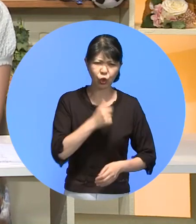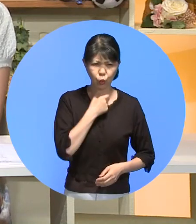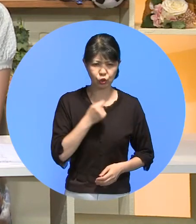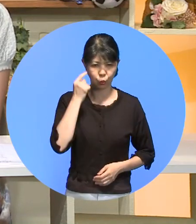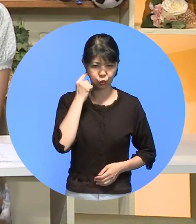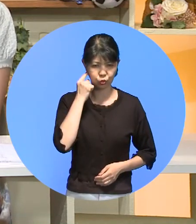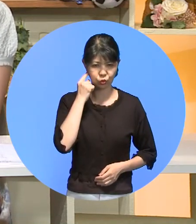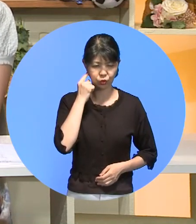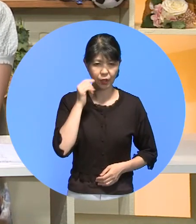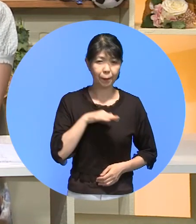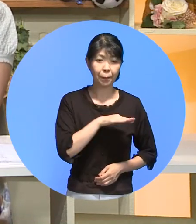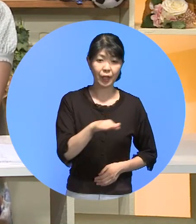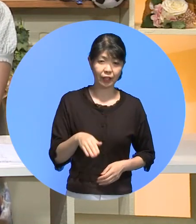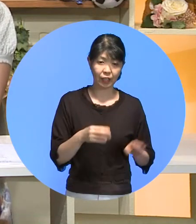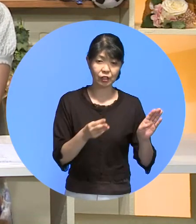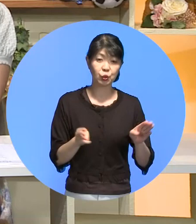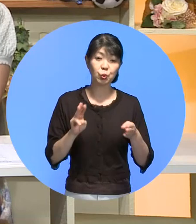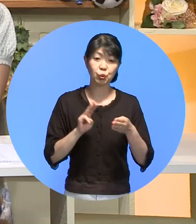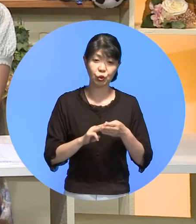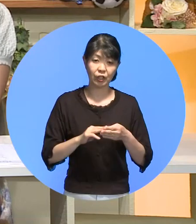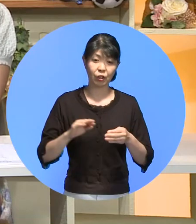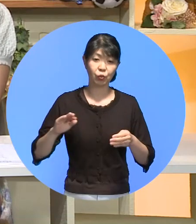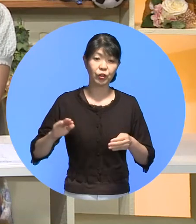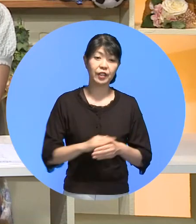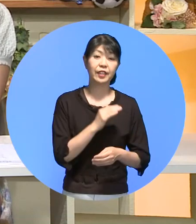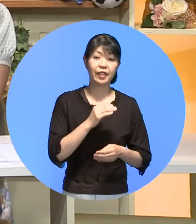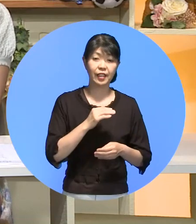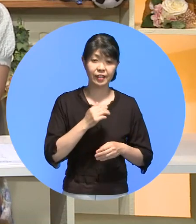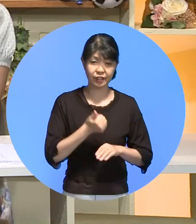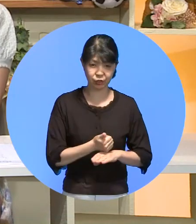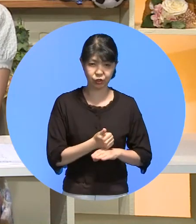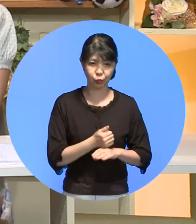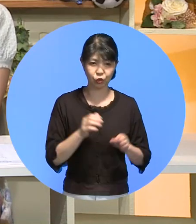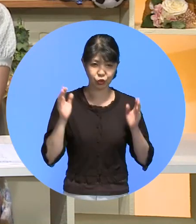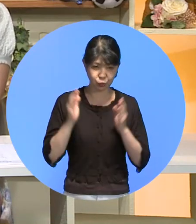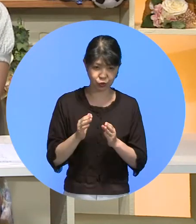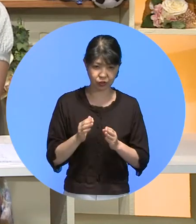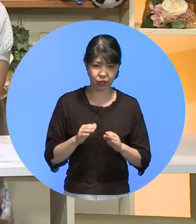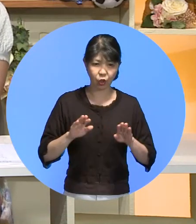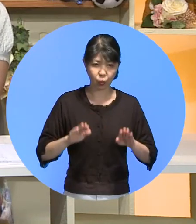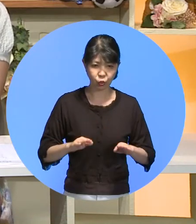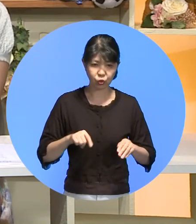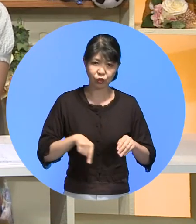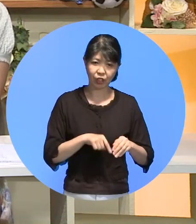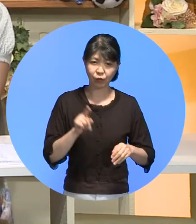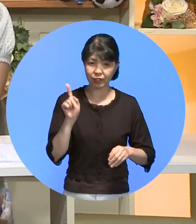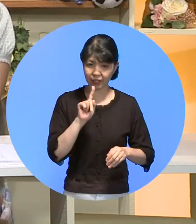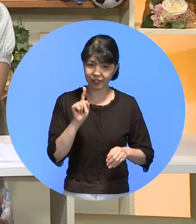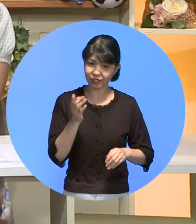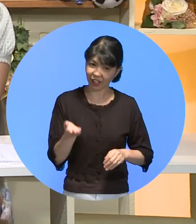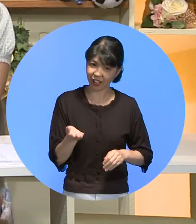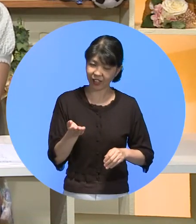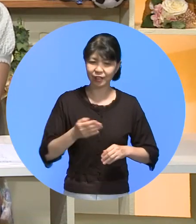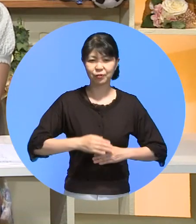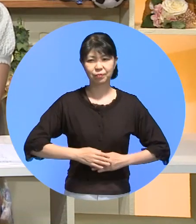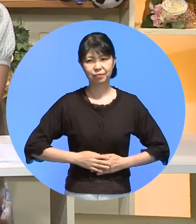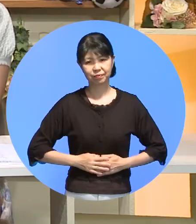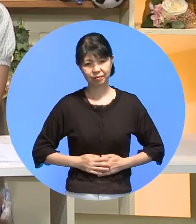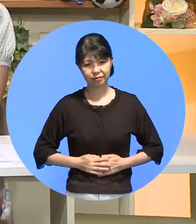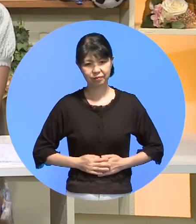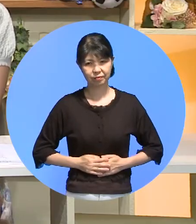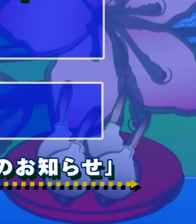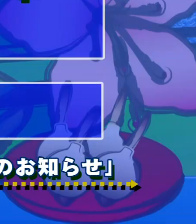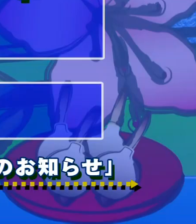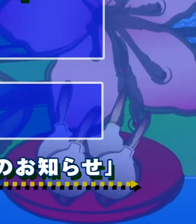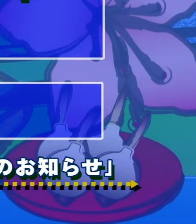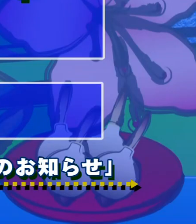なと ね思ってますけれどもね、皆さん吹田市関連の選手にもね注目くださいね。さて今回の放送内容はこうなっております